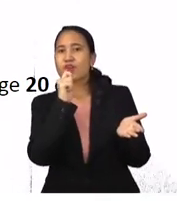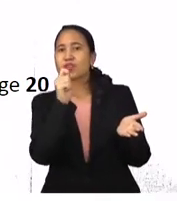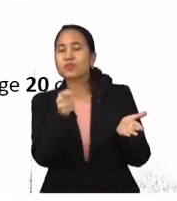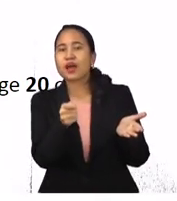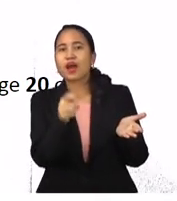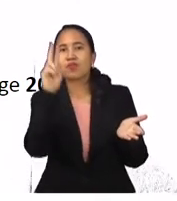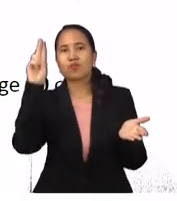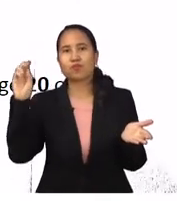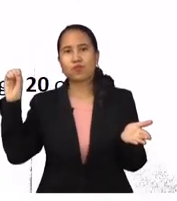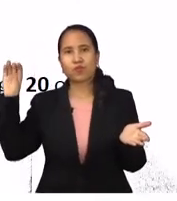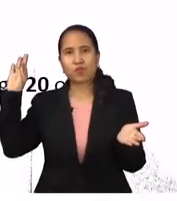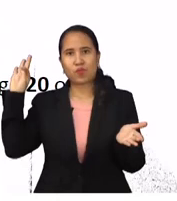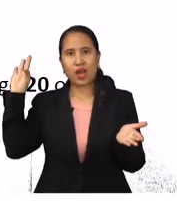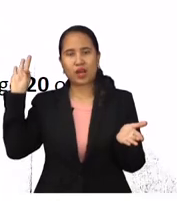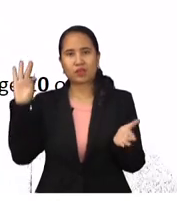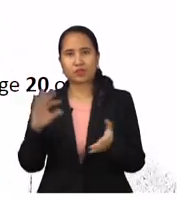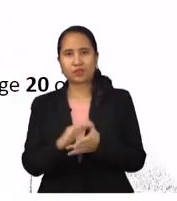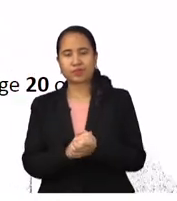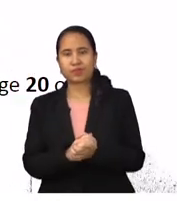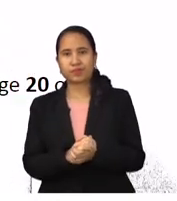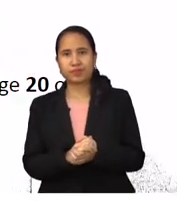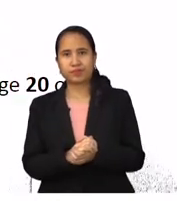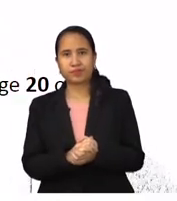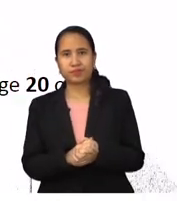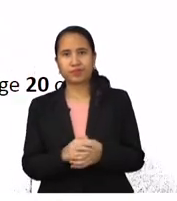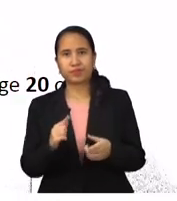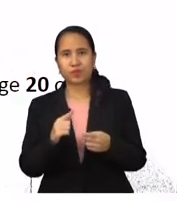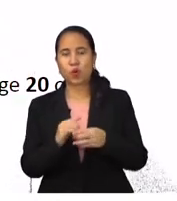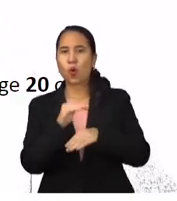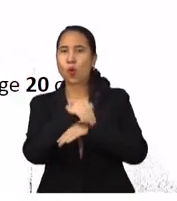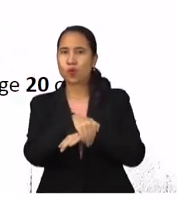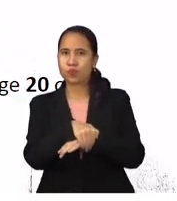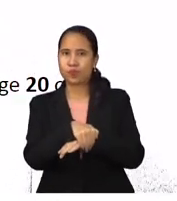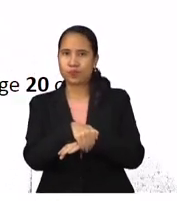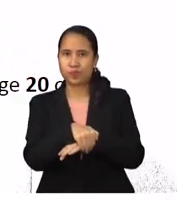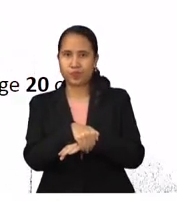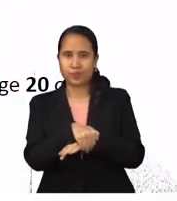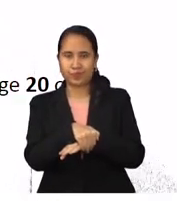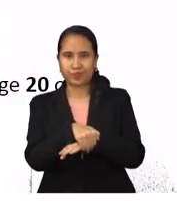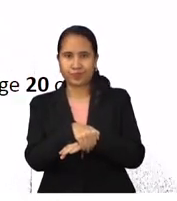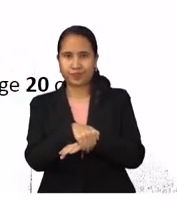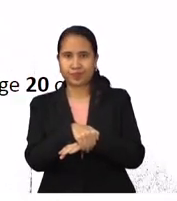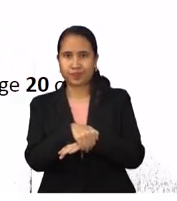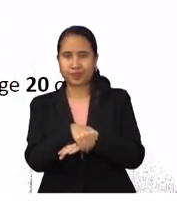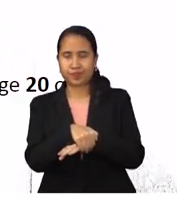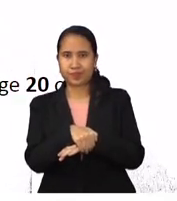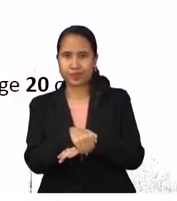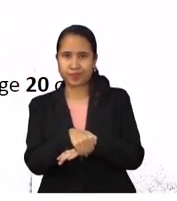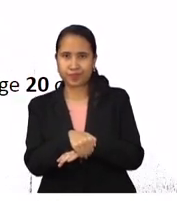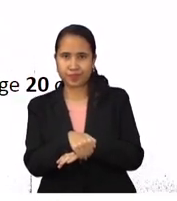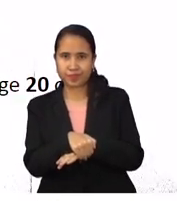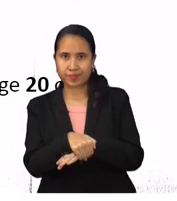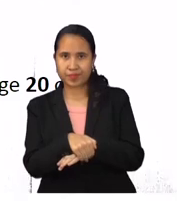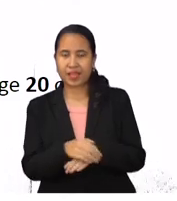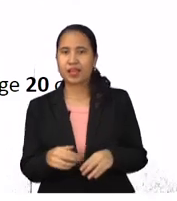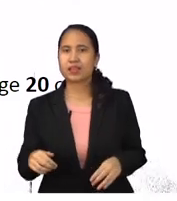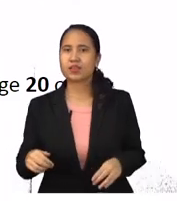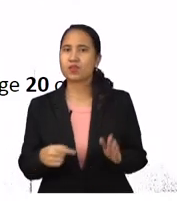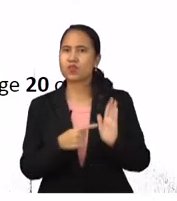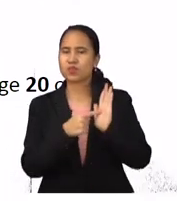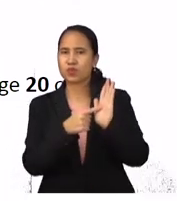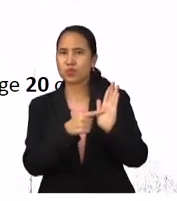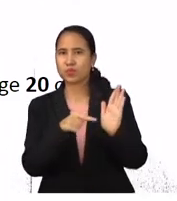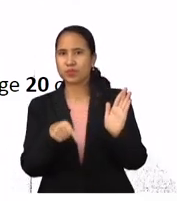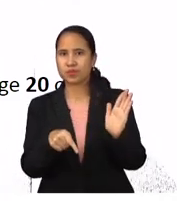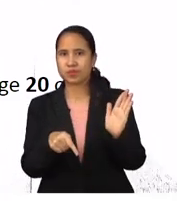de zaak van Barrios Altos tegen Peru, ten aanzien van de Barrios Altos gebeurtenis in Peru en de daarop gevolgde